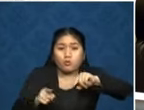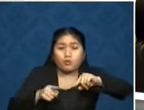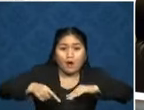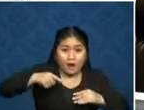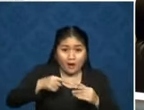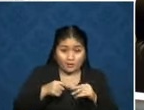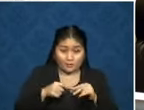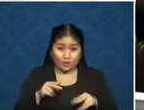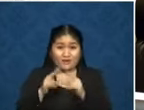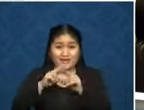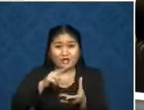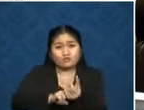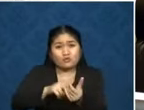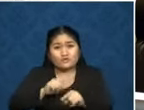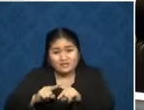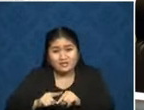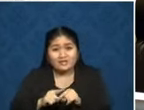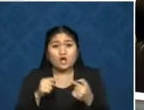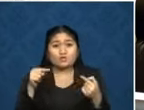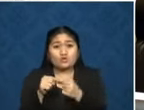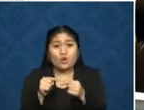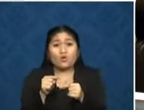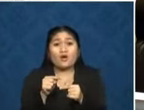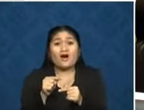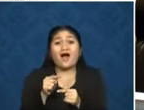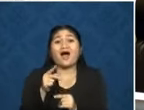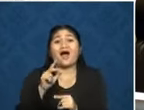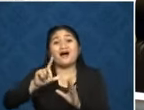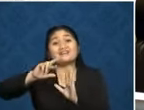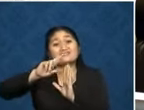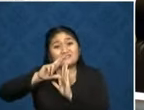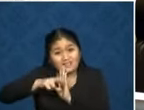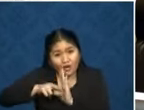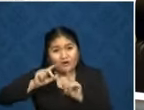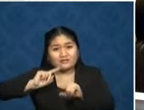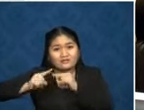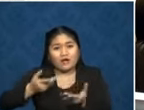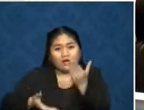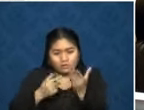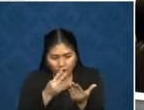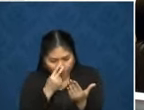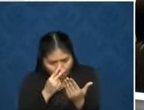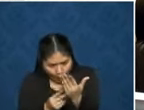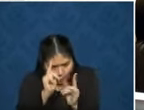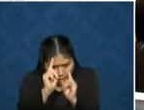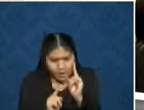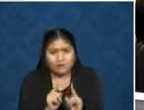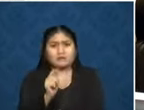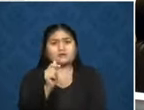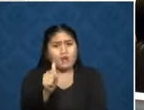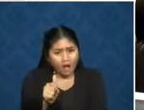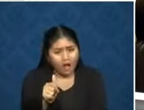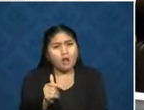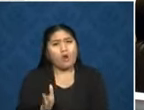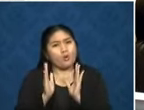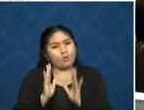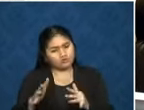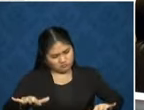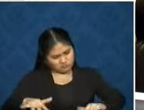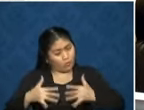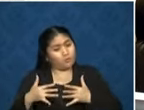การประมวลผลหน้าฟีด TikTokที่สามารถประเมินคอนเทนต์ที่ผู้ใช้งานสามารถที่จะพอใจได้เรียกได้ว่าตอนนี้การเ